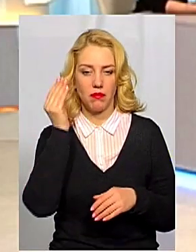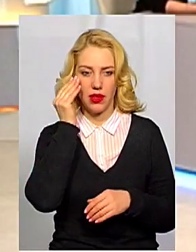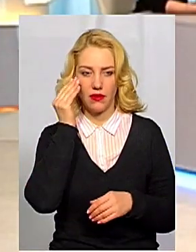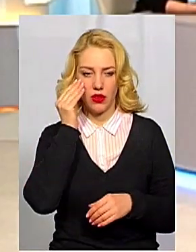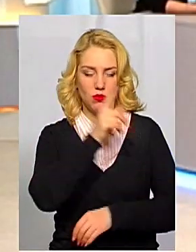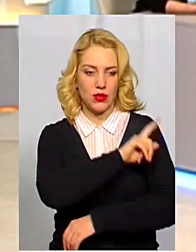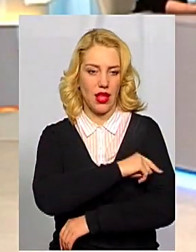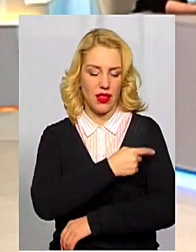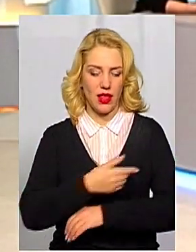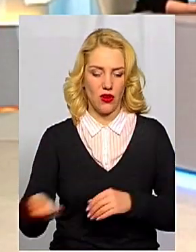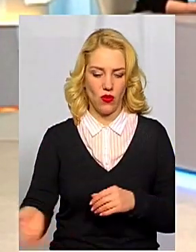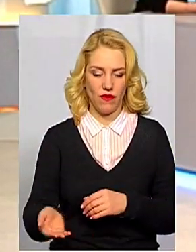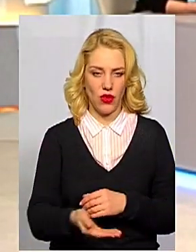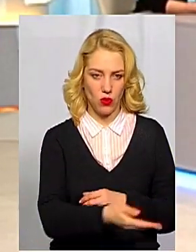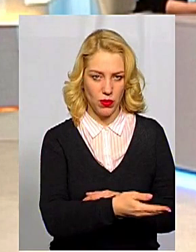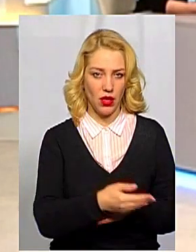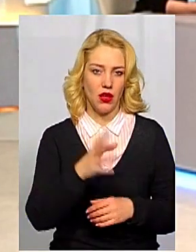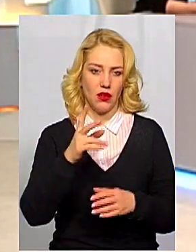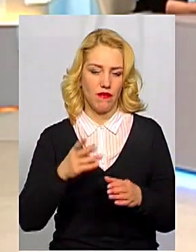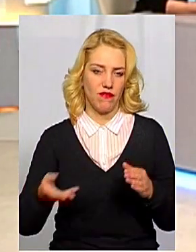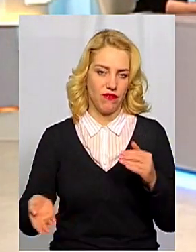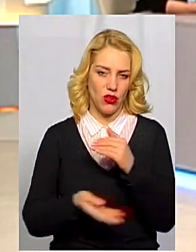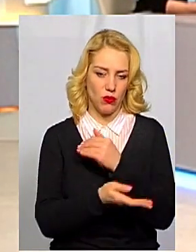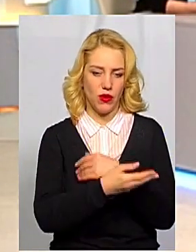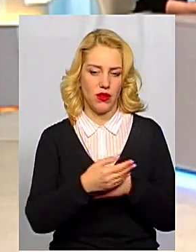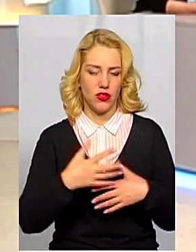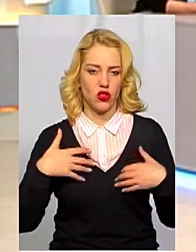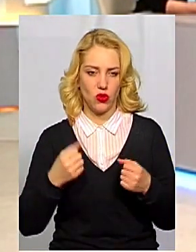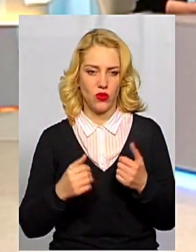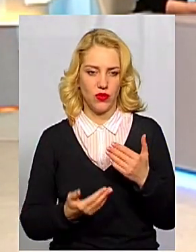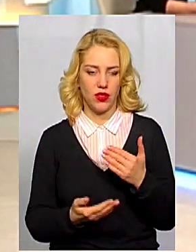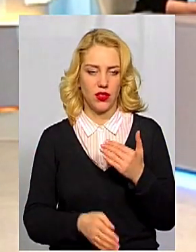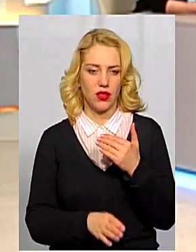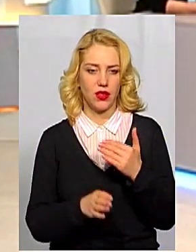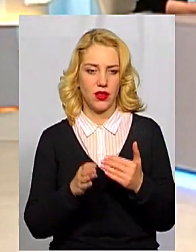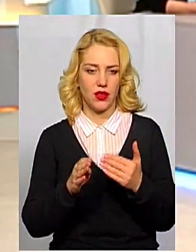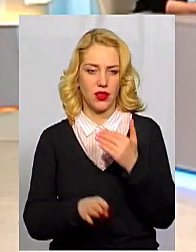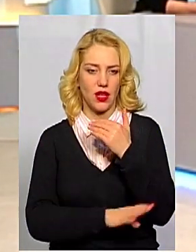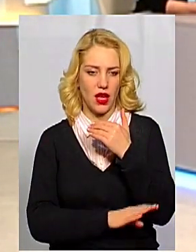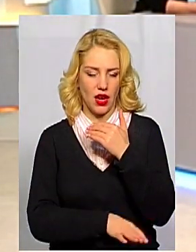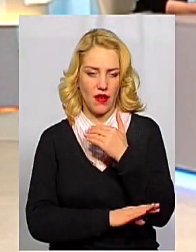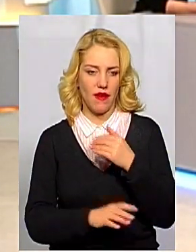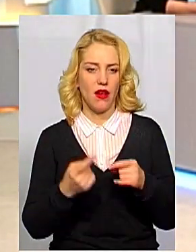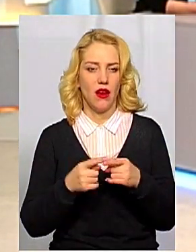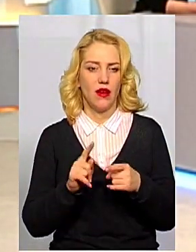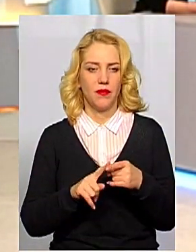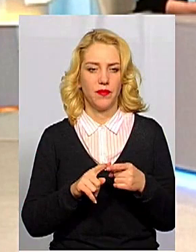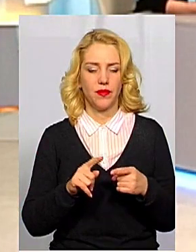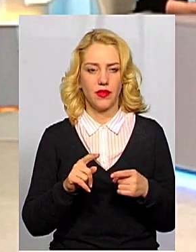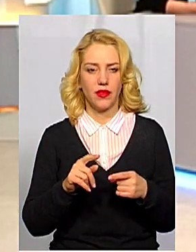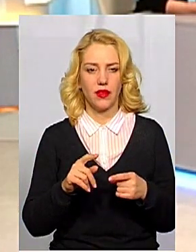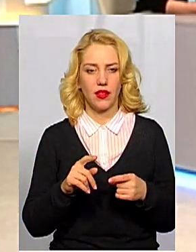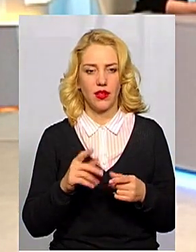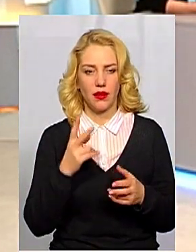санітарної вирубки вирубували здорові дерева? Так, і багато таких випадків виявляється безпосередньо в